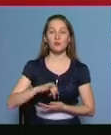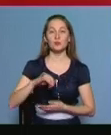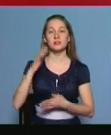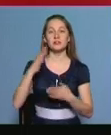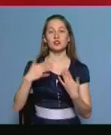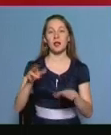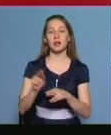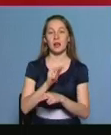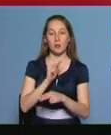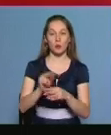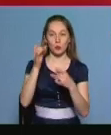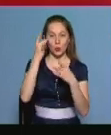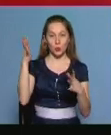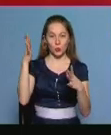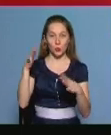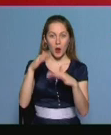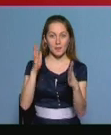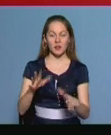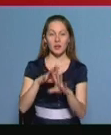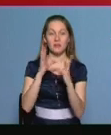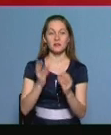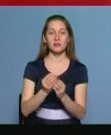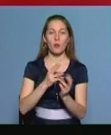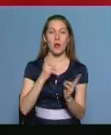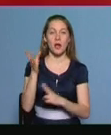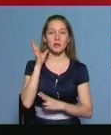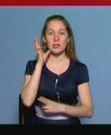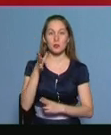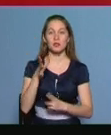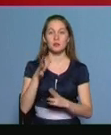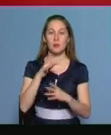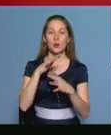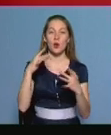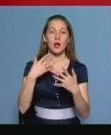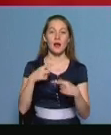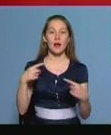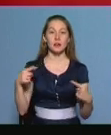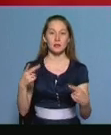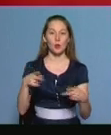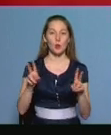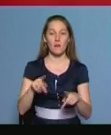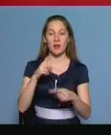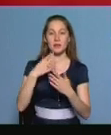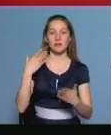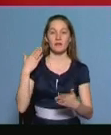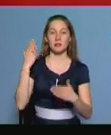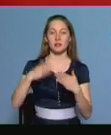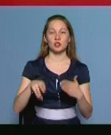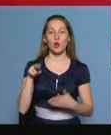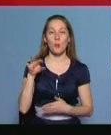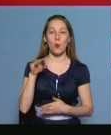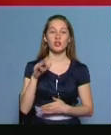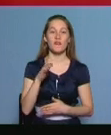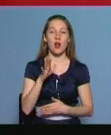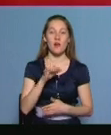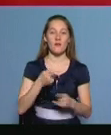ремонт объектов культуры. Всего в этом году в порядок приведут десятки сельских клубов. На днях работы завершились в Подшивалово, и это стало